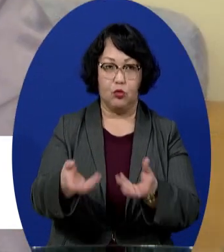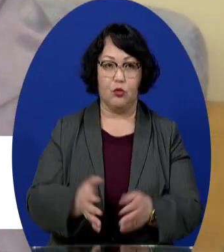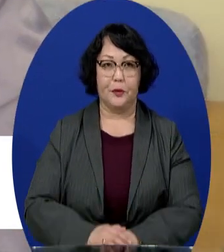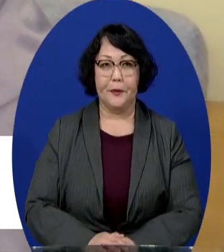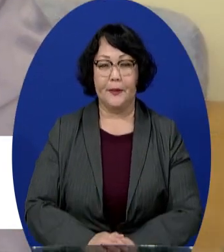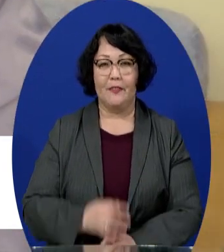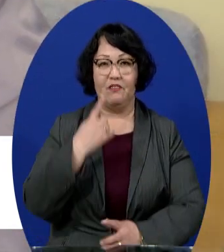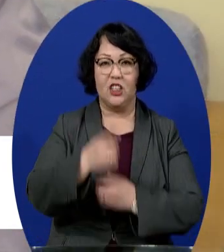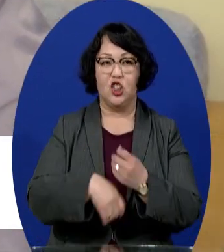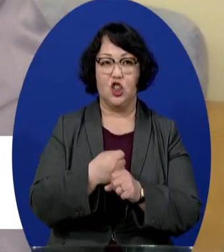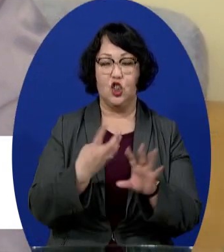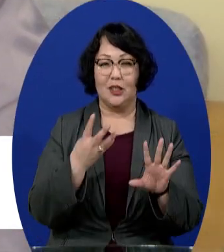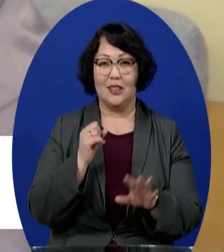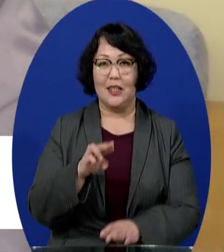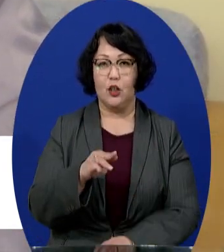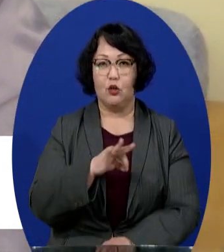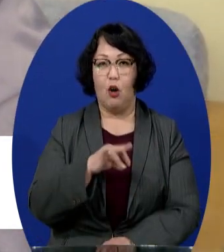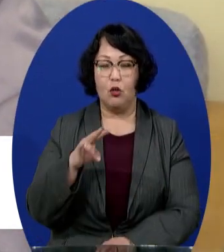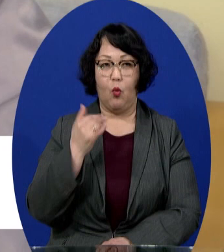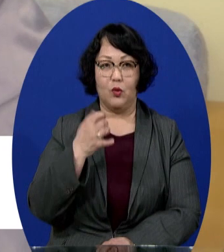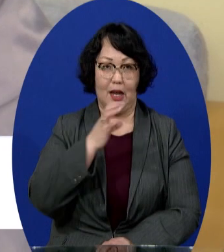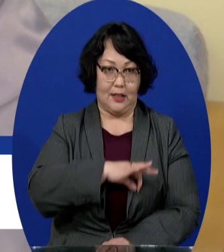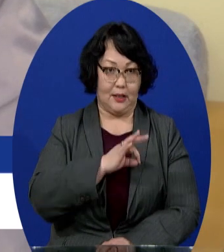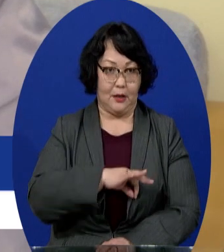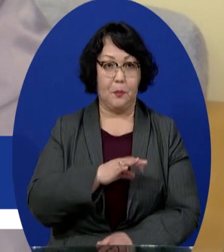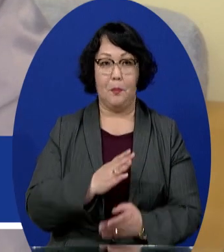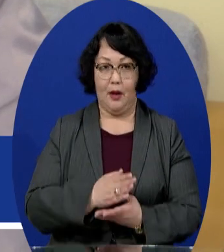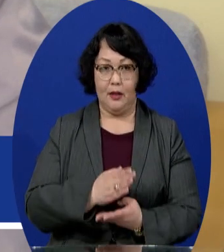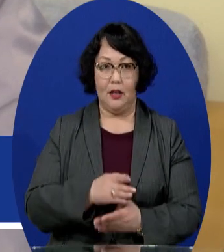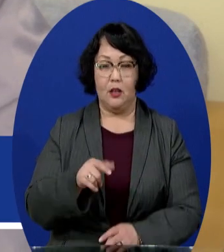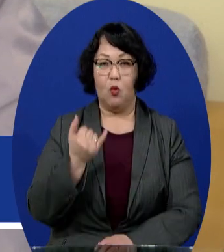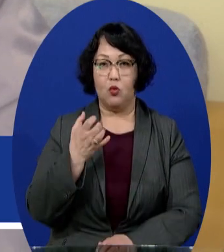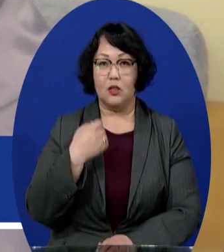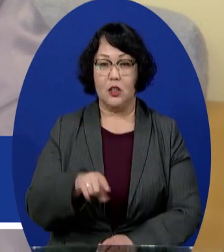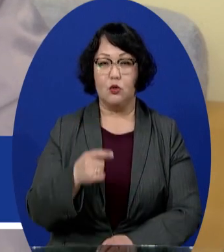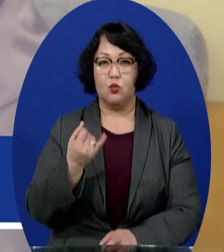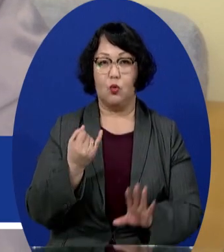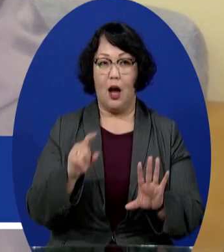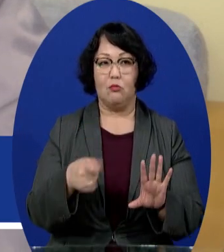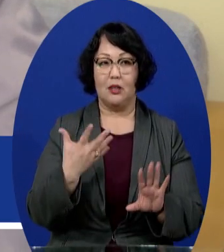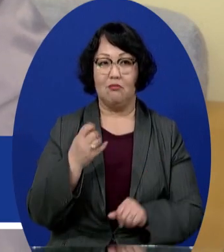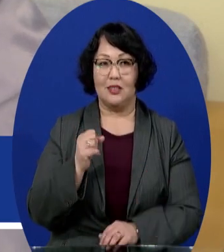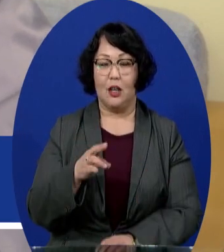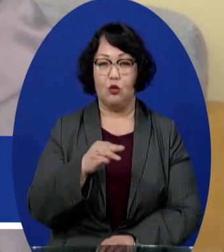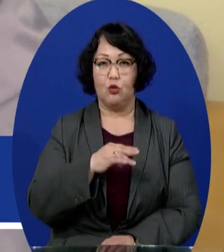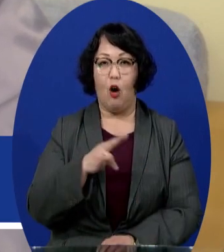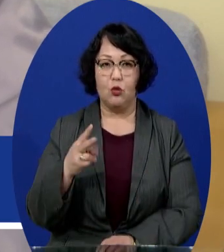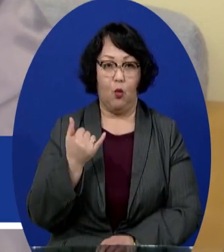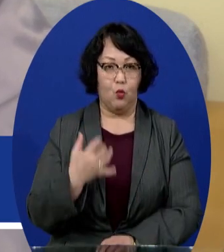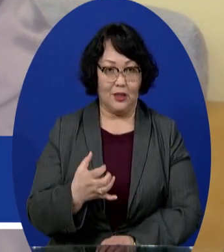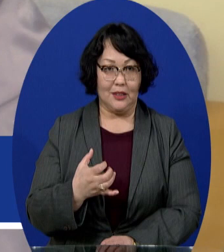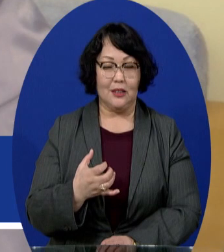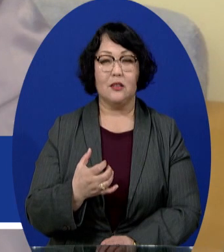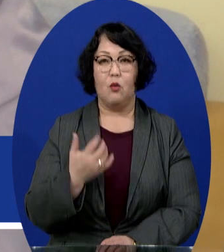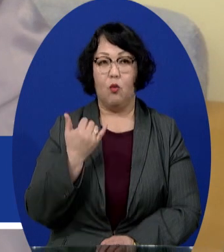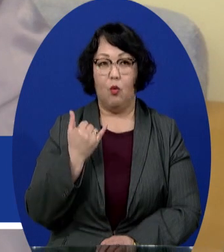Жилдээ бол 9 сая тонн ус хэрглэж байгаа. За энэ усны одоо 6.5 сая тонн усын бол өдр хөргөлт